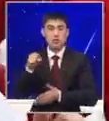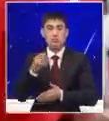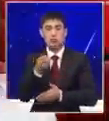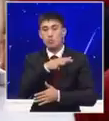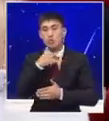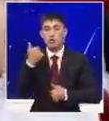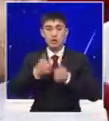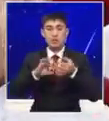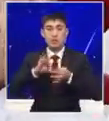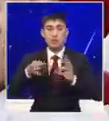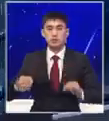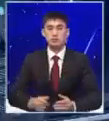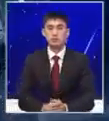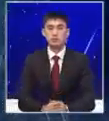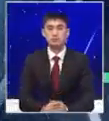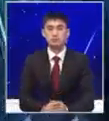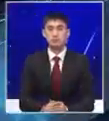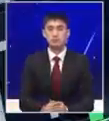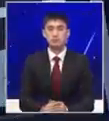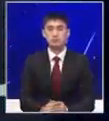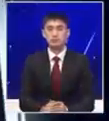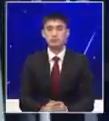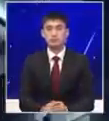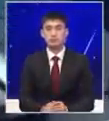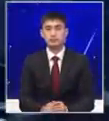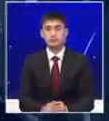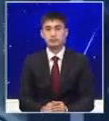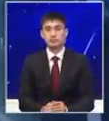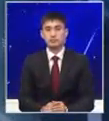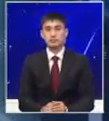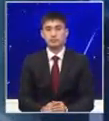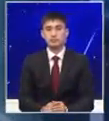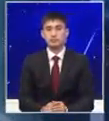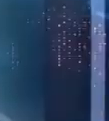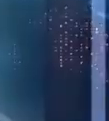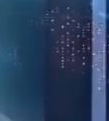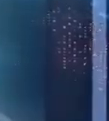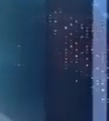еще на многих олимпиадах. Айслу Жандосова, Мирюет Кудабаева, Забира Кактан, телеканал Жетасу, Кунаев.